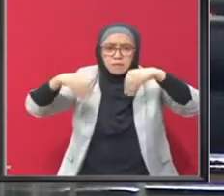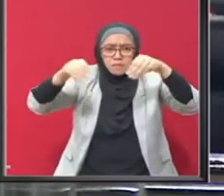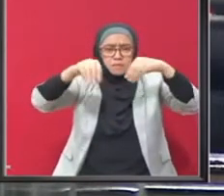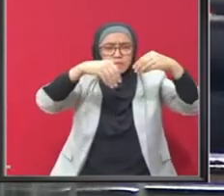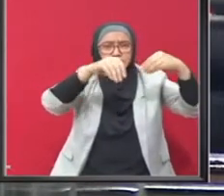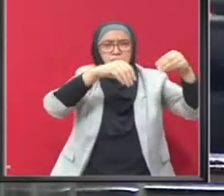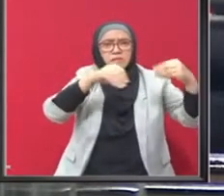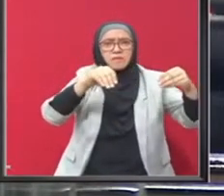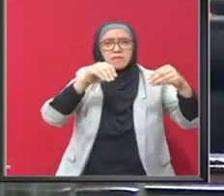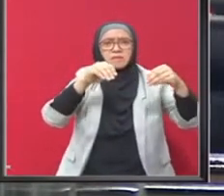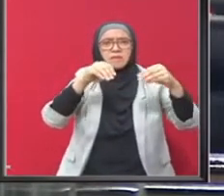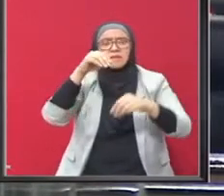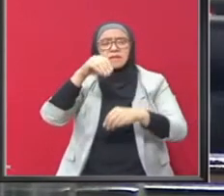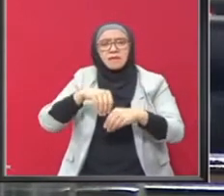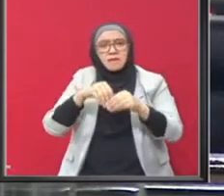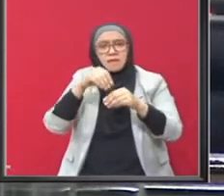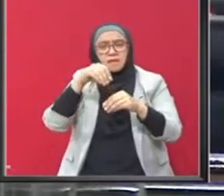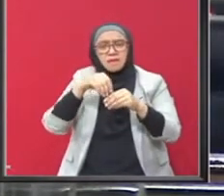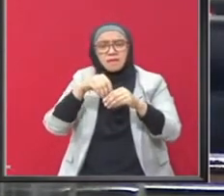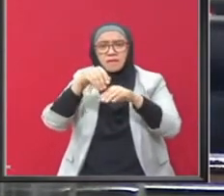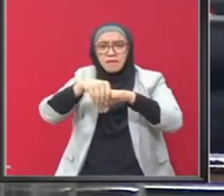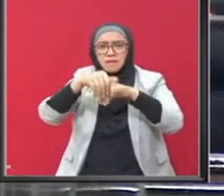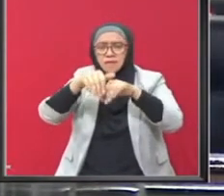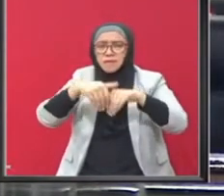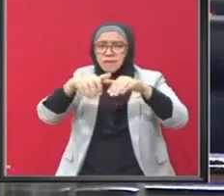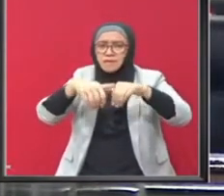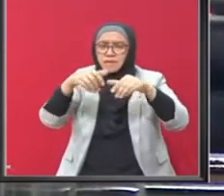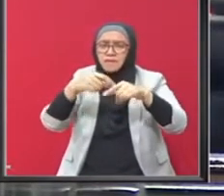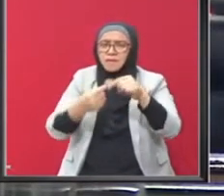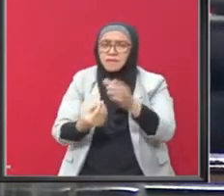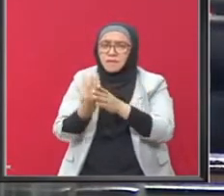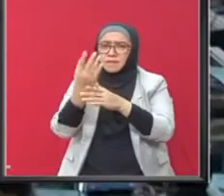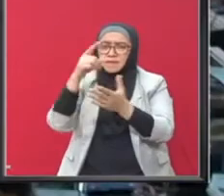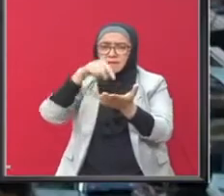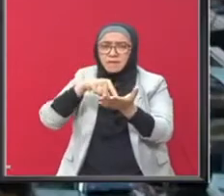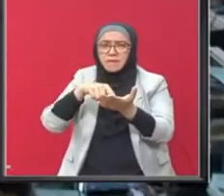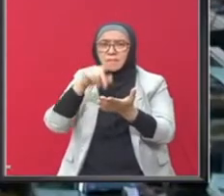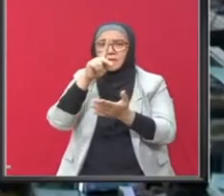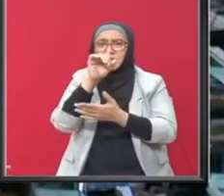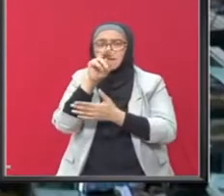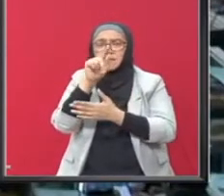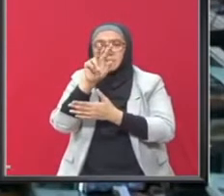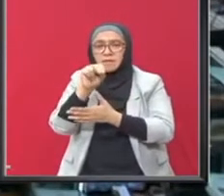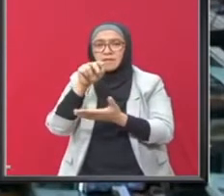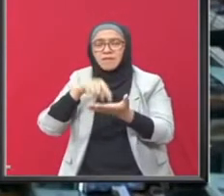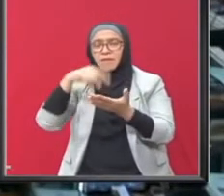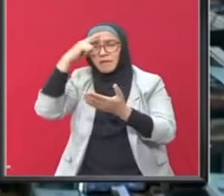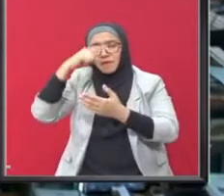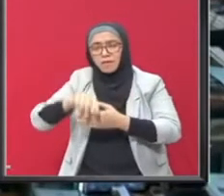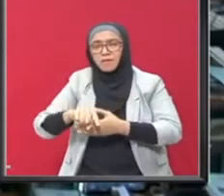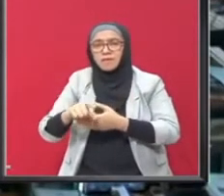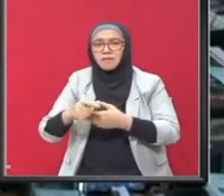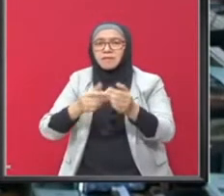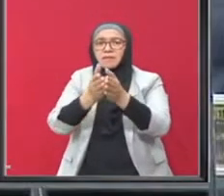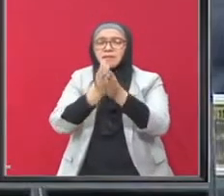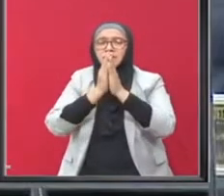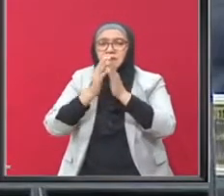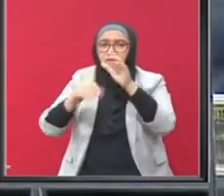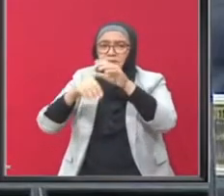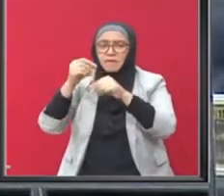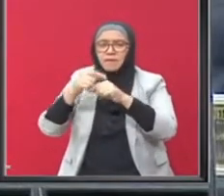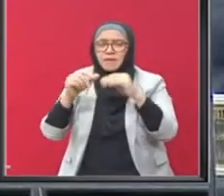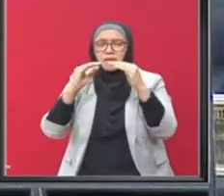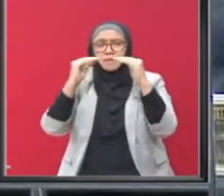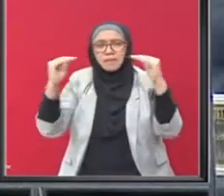menjamin pengeluaran dan pemetaan yang stabil dan konsisten Terima kasih silika yang tugasnya Datuk yang